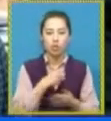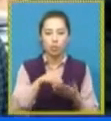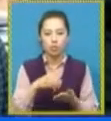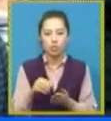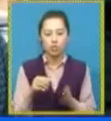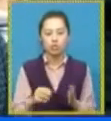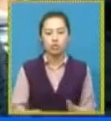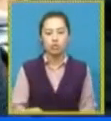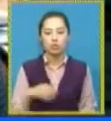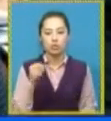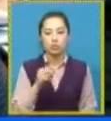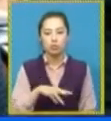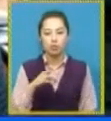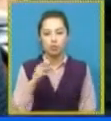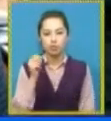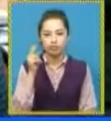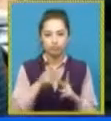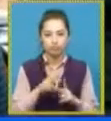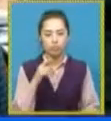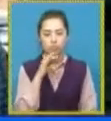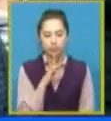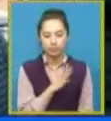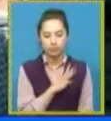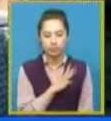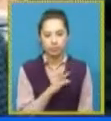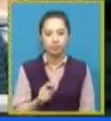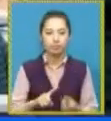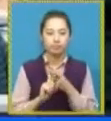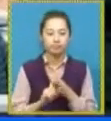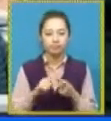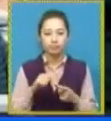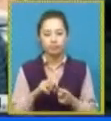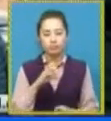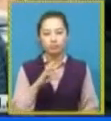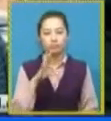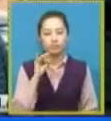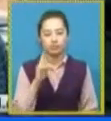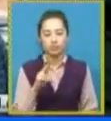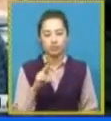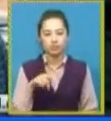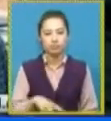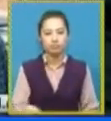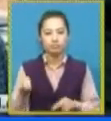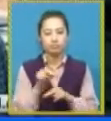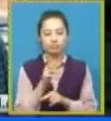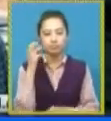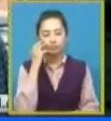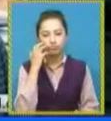алуға 811,8 миллион теңге қарастырылды. ВИЧ инфекциясын жұқтырған аналардан туылған балалар мен жүкті